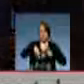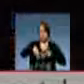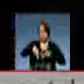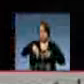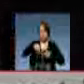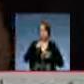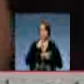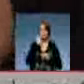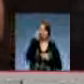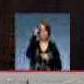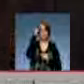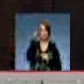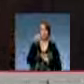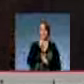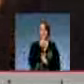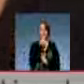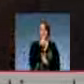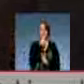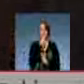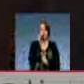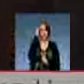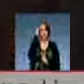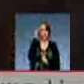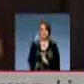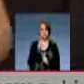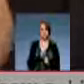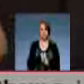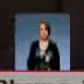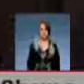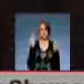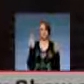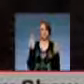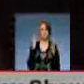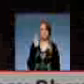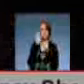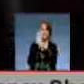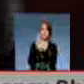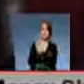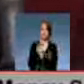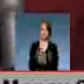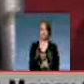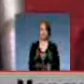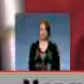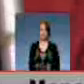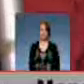لله. الله يديكم الصحة، المرض ما يخش جسمكم أبدا، استر معكم ربنا.